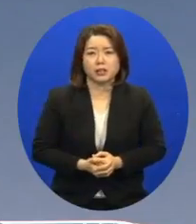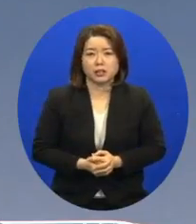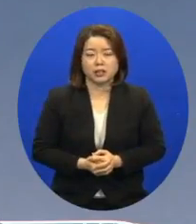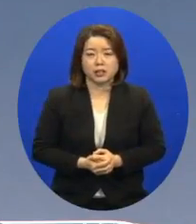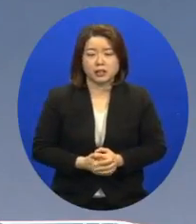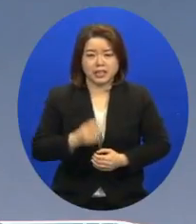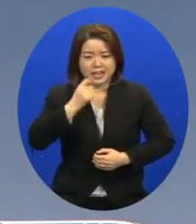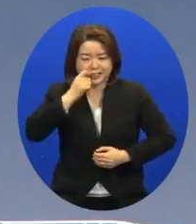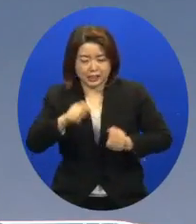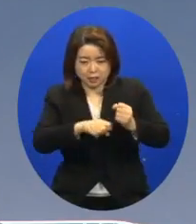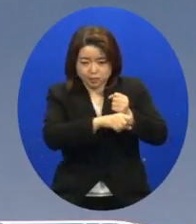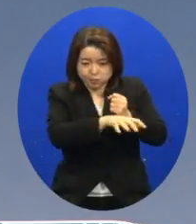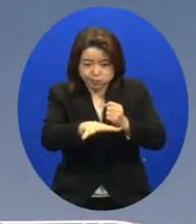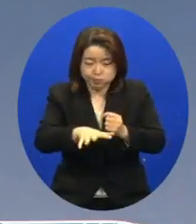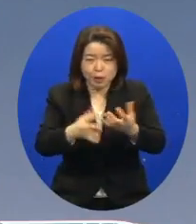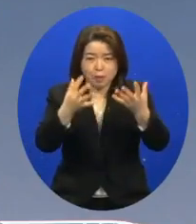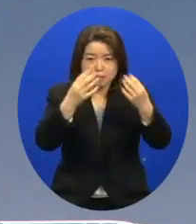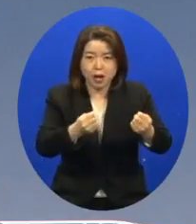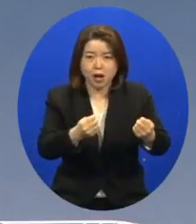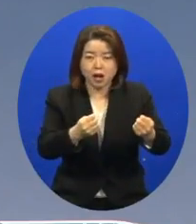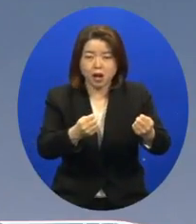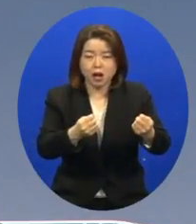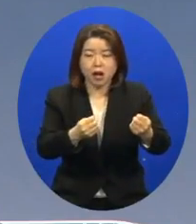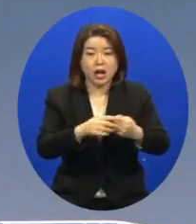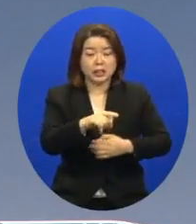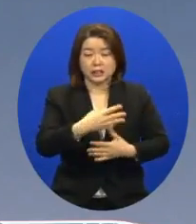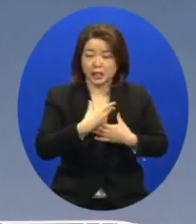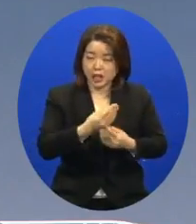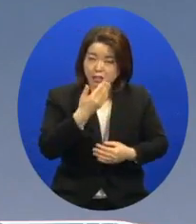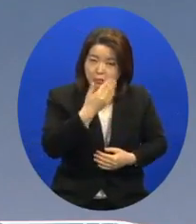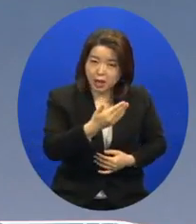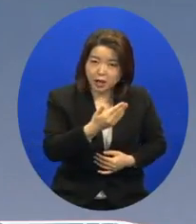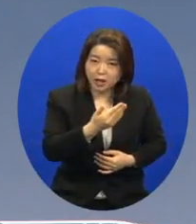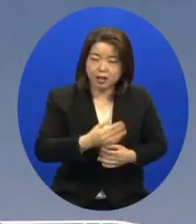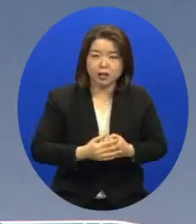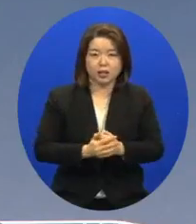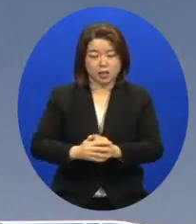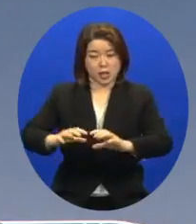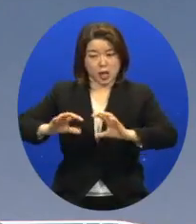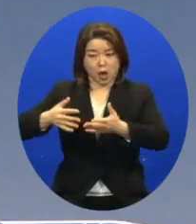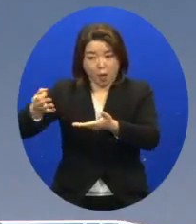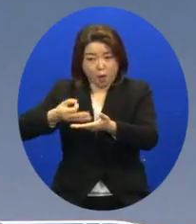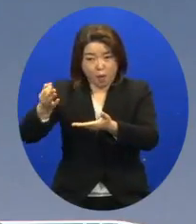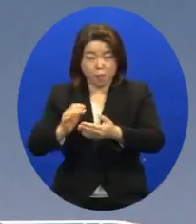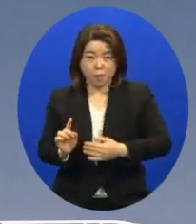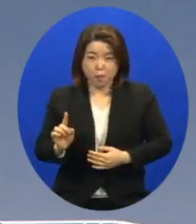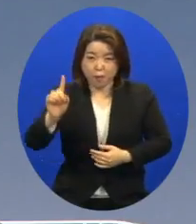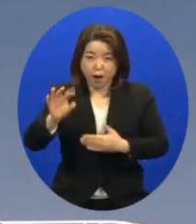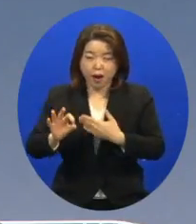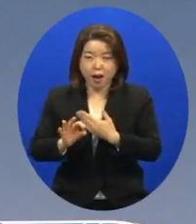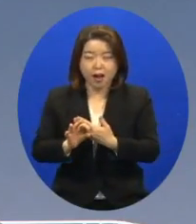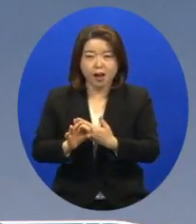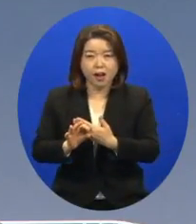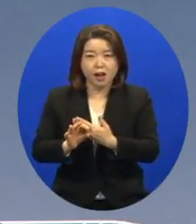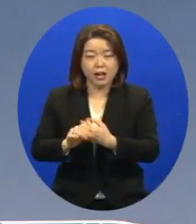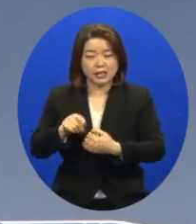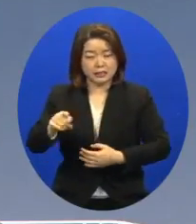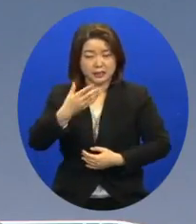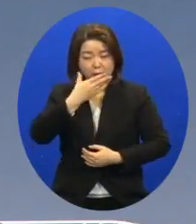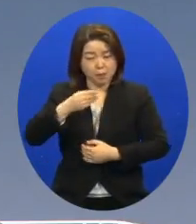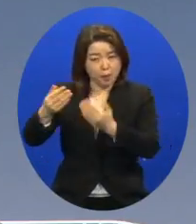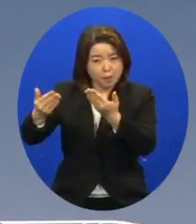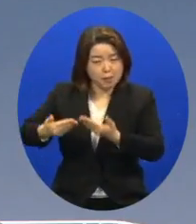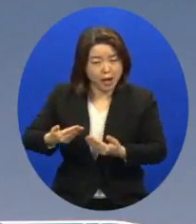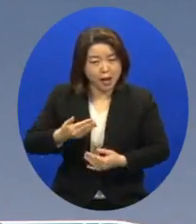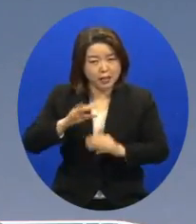많으면 최신 무기를 가지면 그게 안심이 되겠습니까 국민 소득이 높아지면 그게 복을